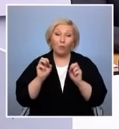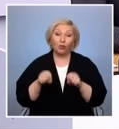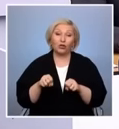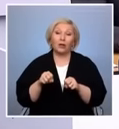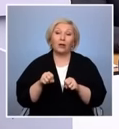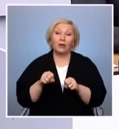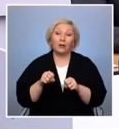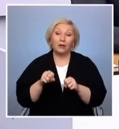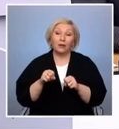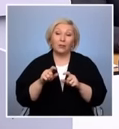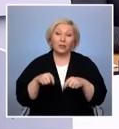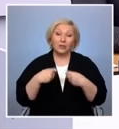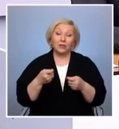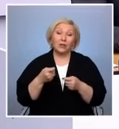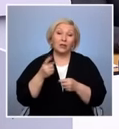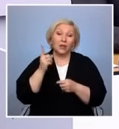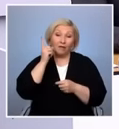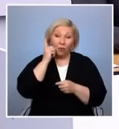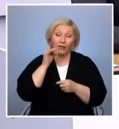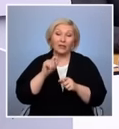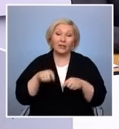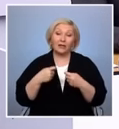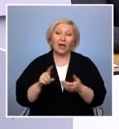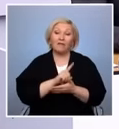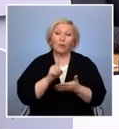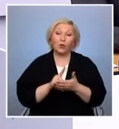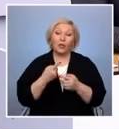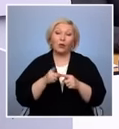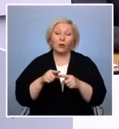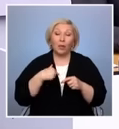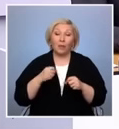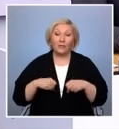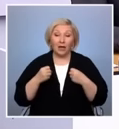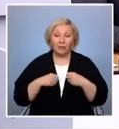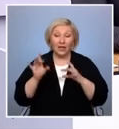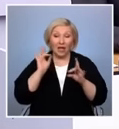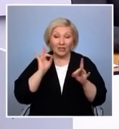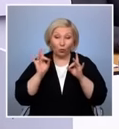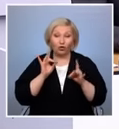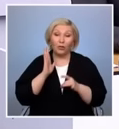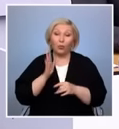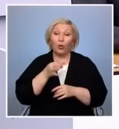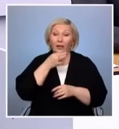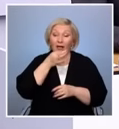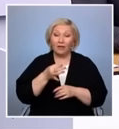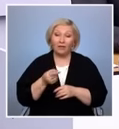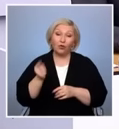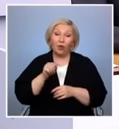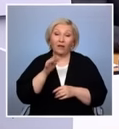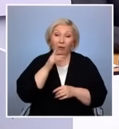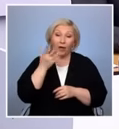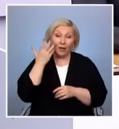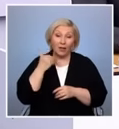стал реже проводить здрав-часы, строй-часы и пром-часы. Физически времени не хватает». Ну, прям пожаловался на тяжелую